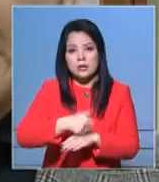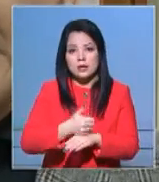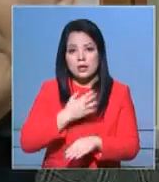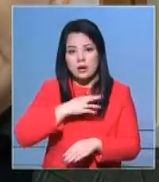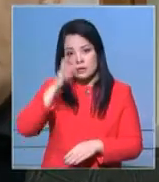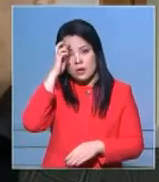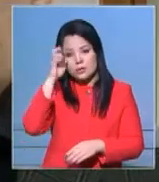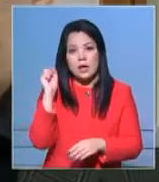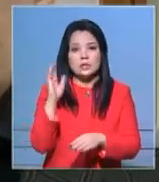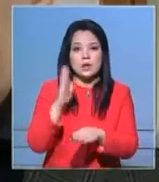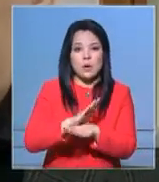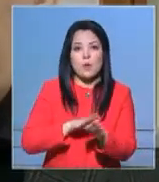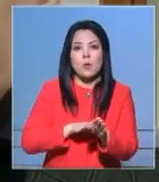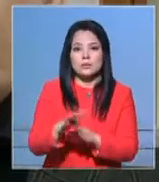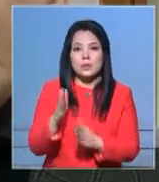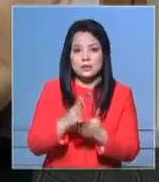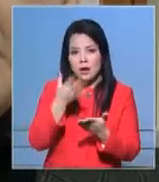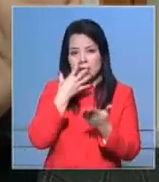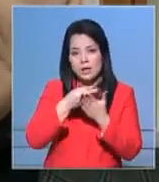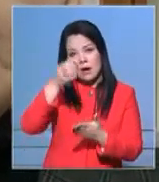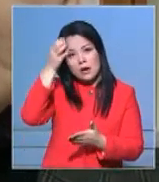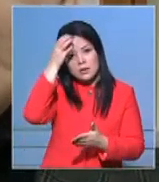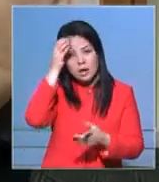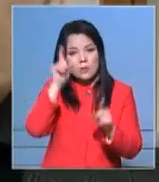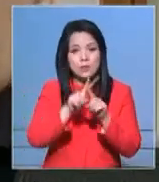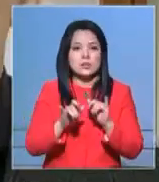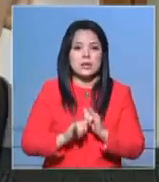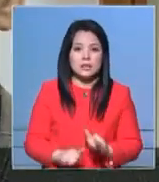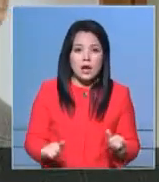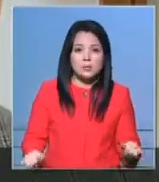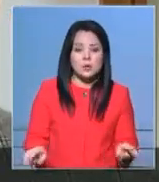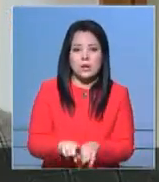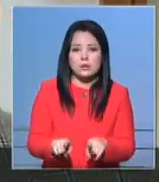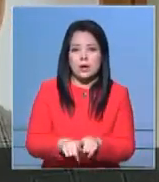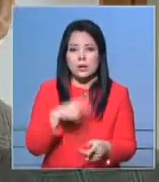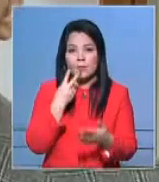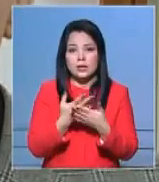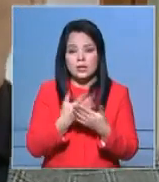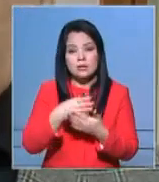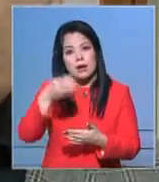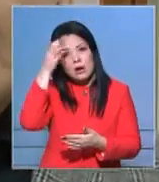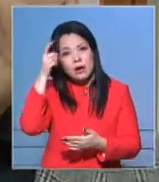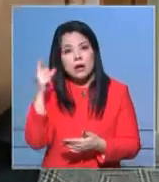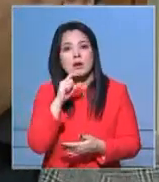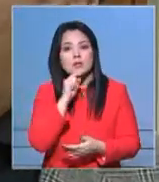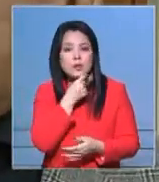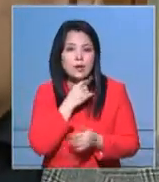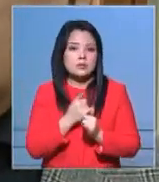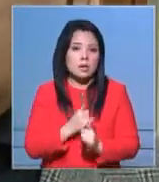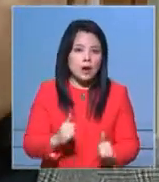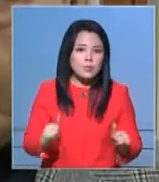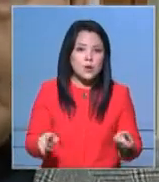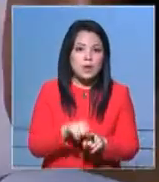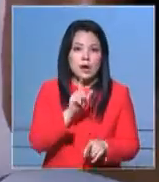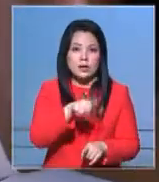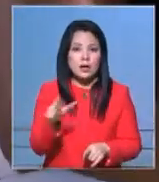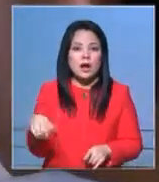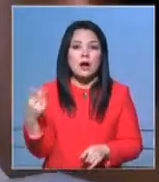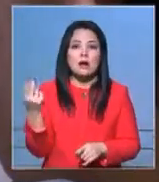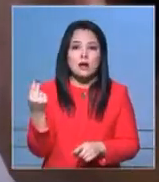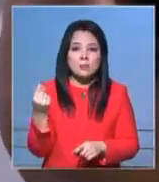бойынша ғылыми өндірісті, ғылымды дамыту үшін, ғылым қажет етін экономиканы дамыту үшін ең бірінші біз адами